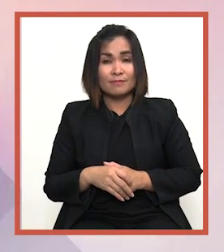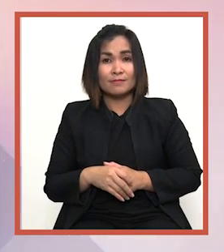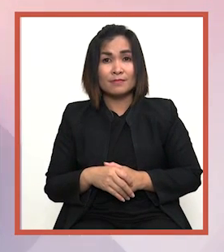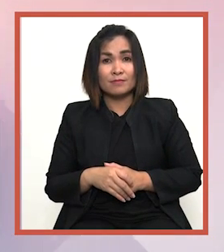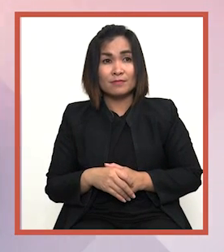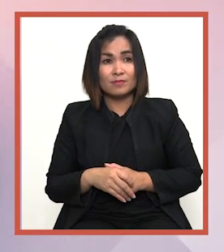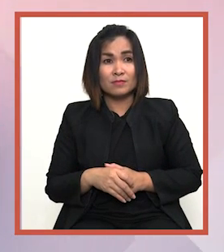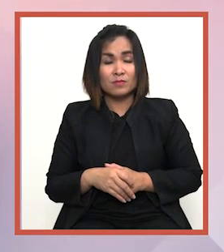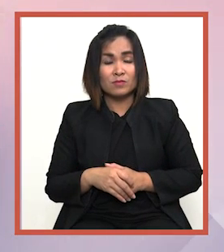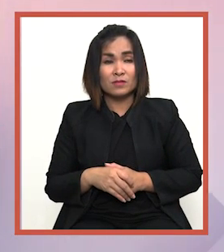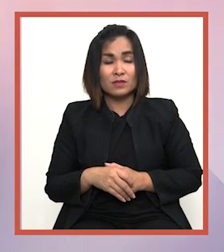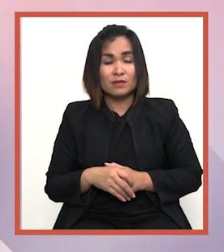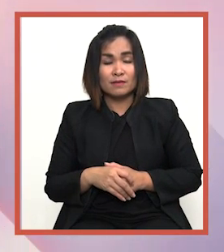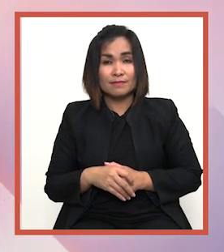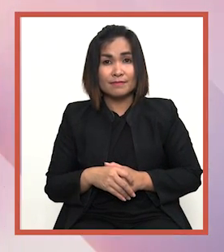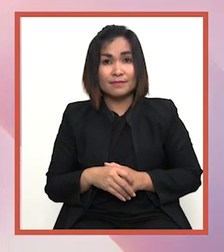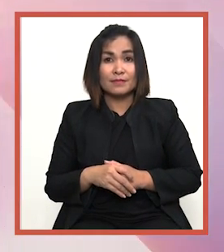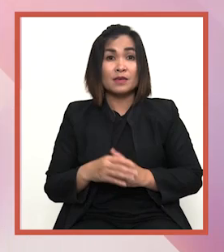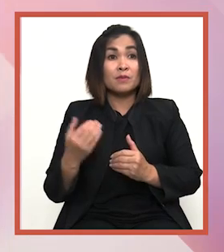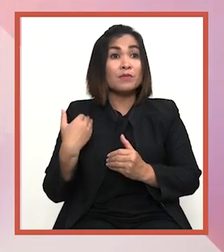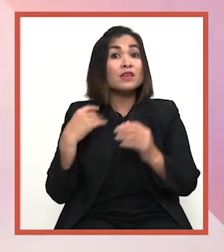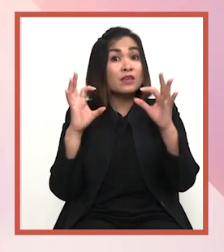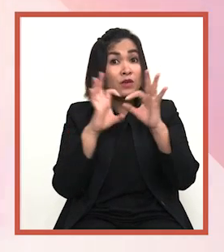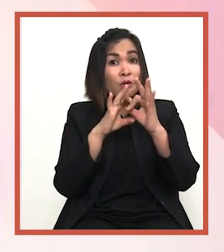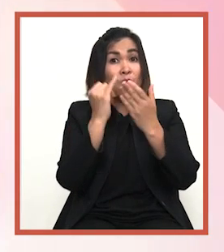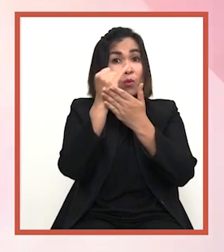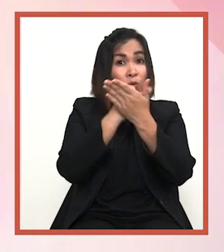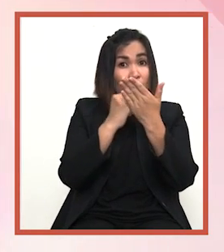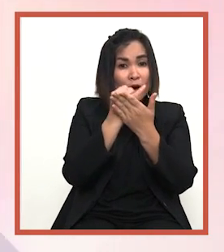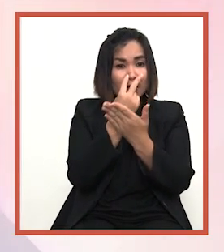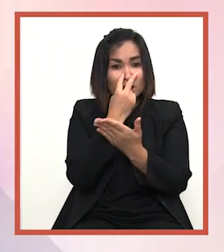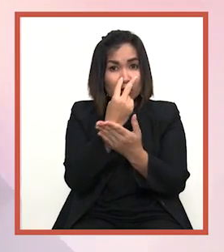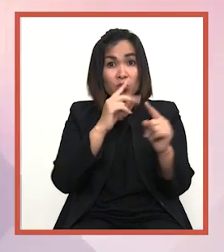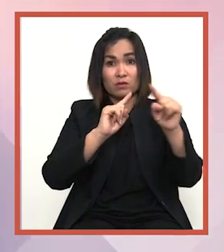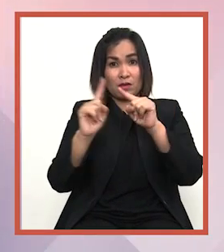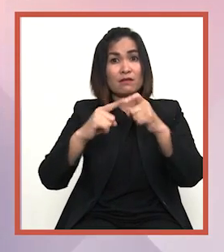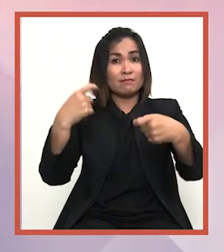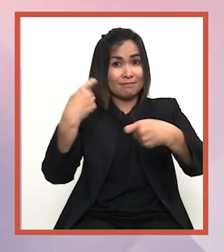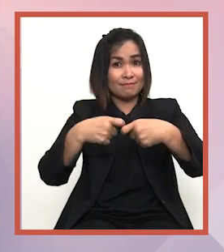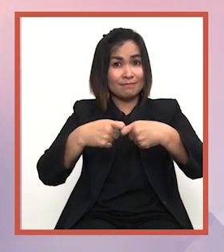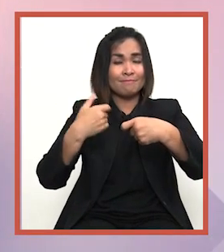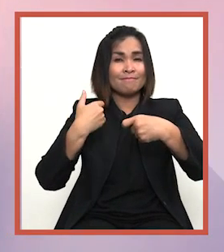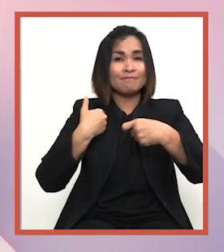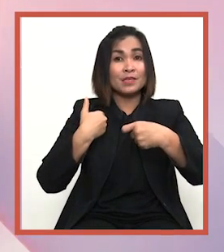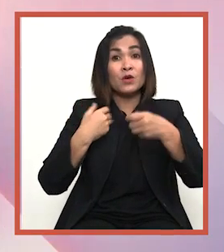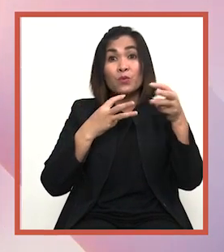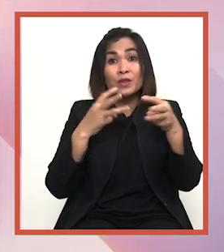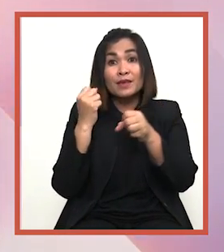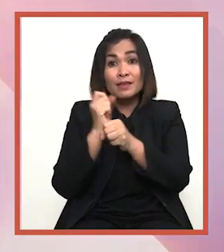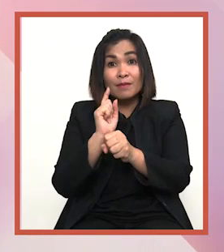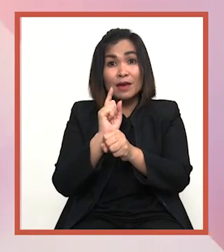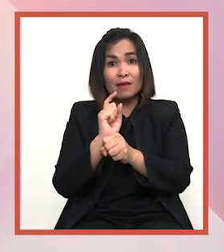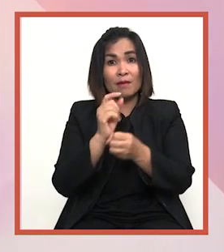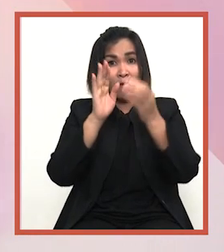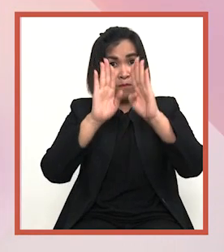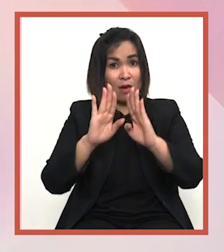แล้วก็การเขียนซึ่ง เหล่านี้นะครับเราจะใช้วิธีการเขียน